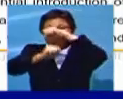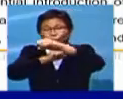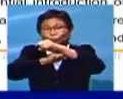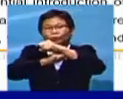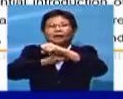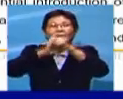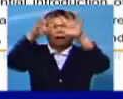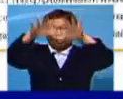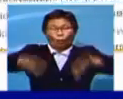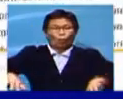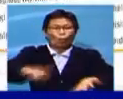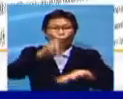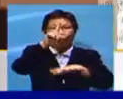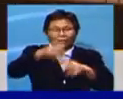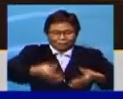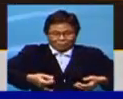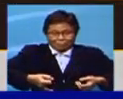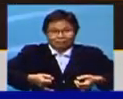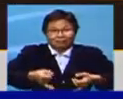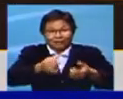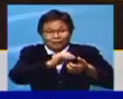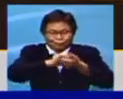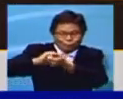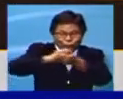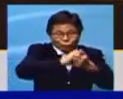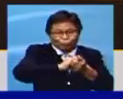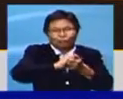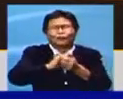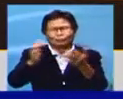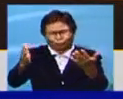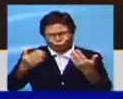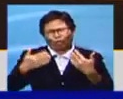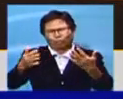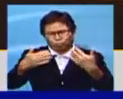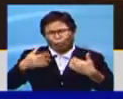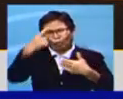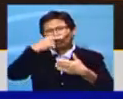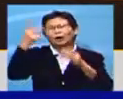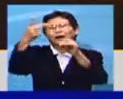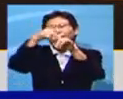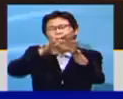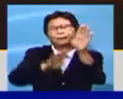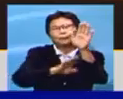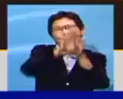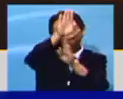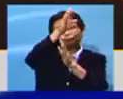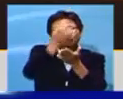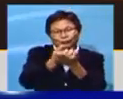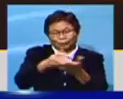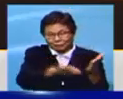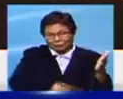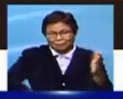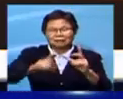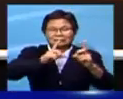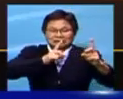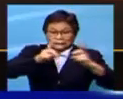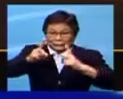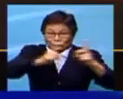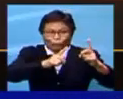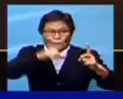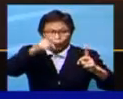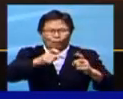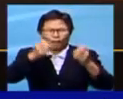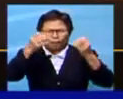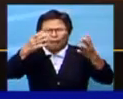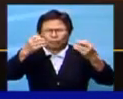inisiatif one belt One Road turut dialu-alukan dalam menyumbang kepada pertumbuhan ekonomi serantau dialog polisi per